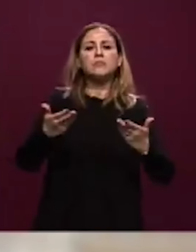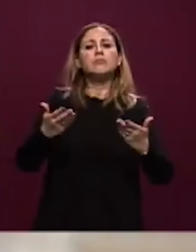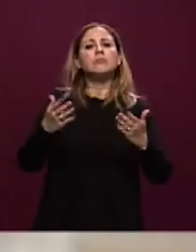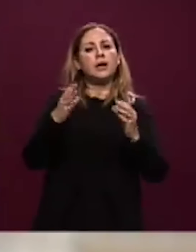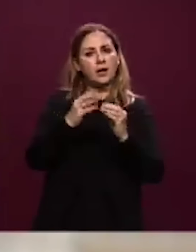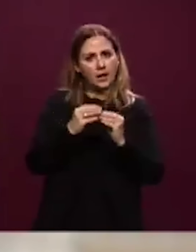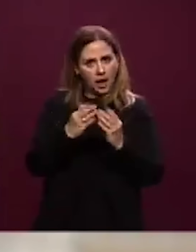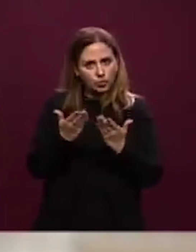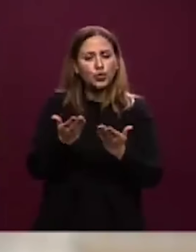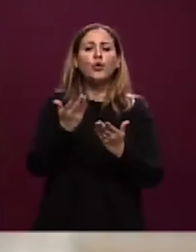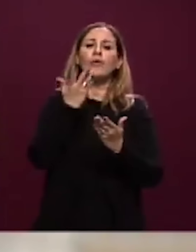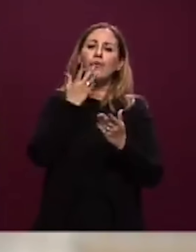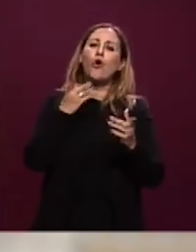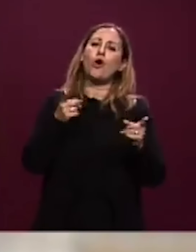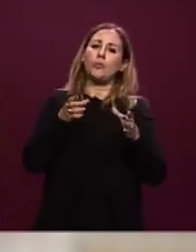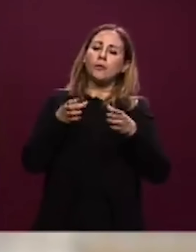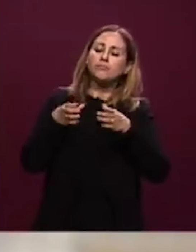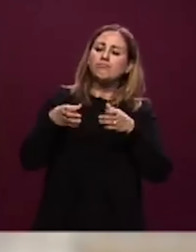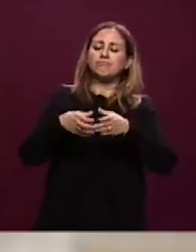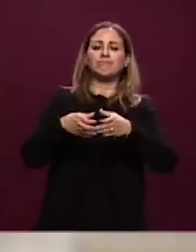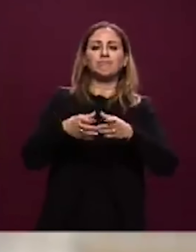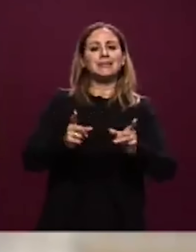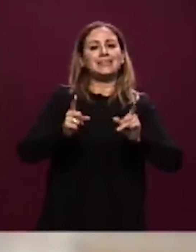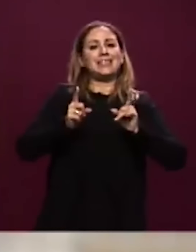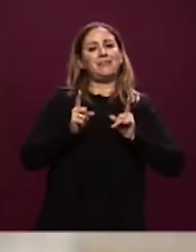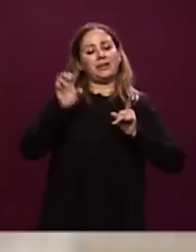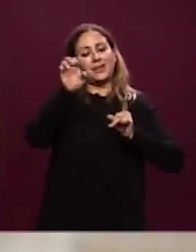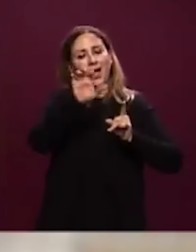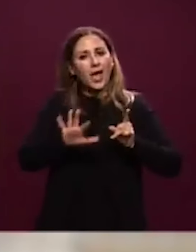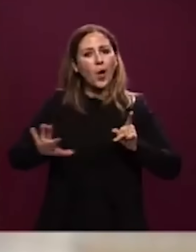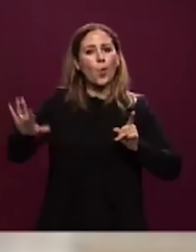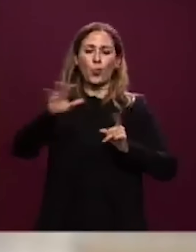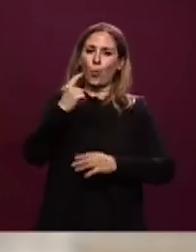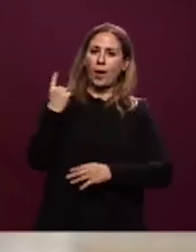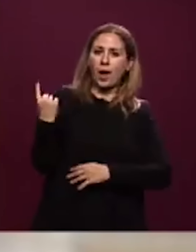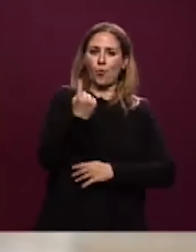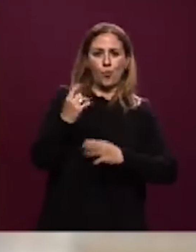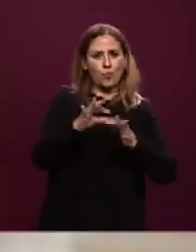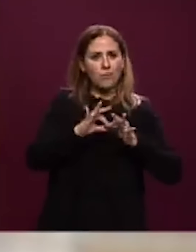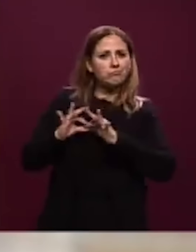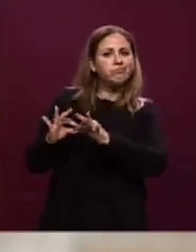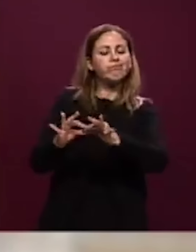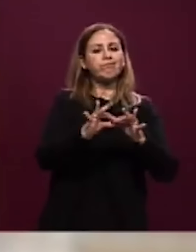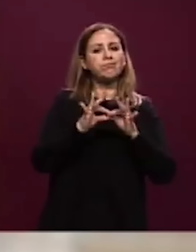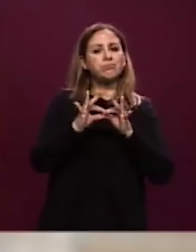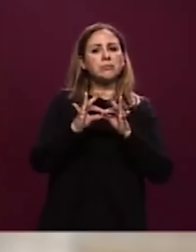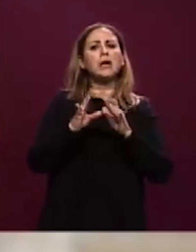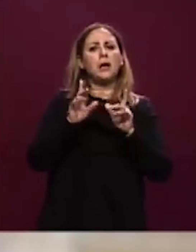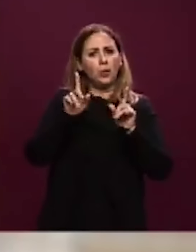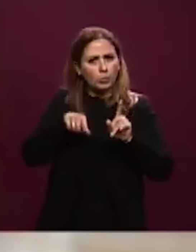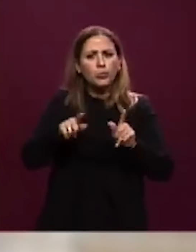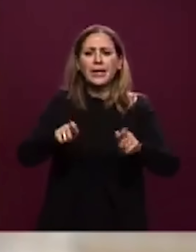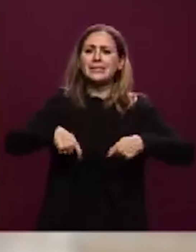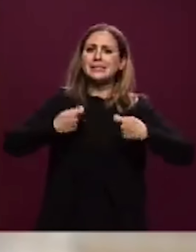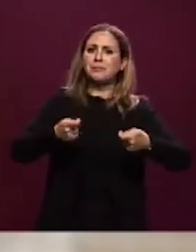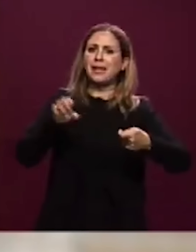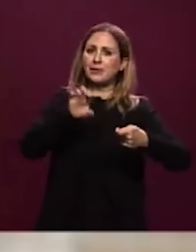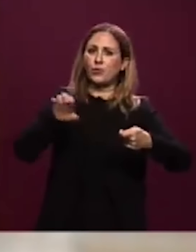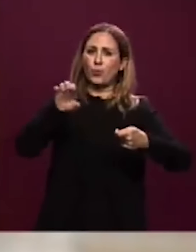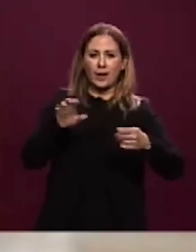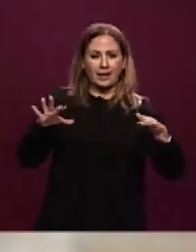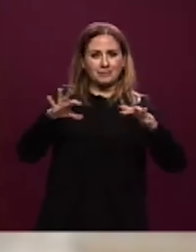comune europea, vogliamo che si metta a sistema tutte le spese che si fanno in Europa in termini di difesa e ci